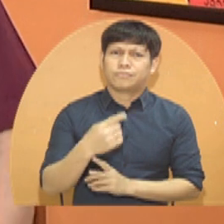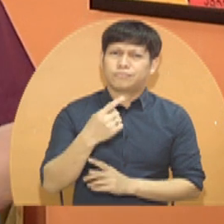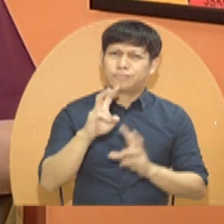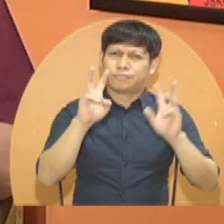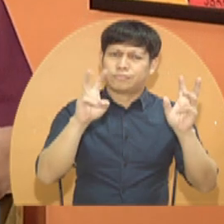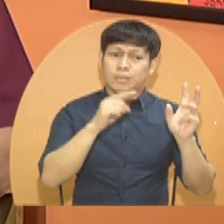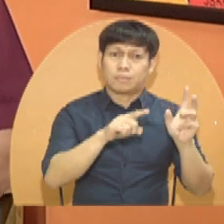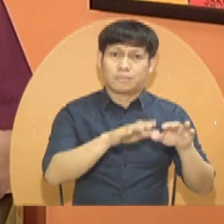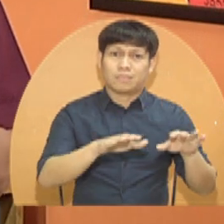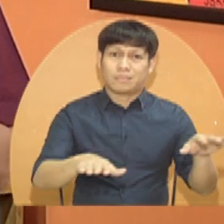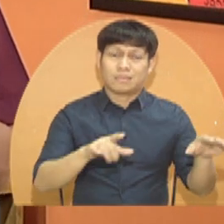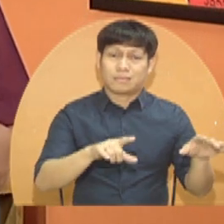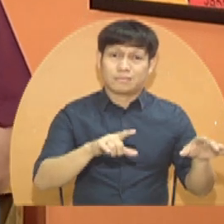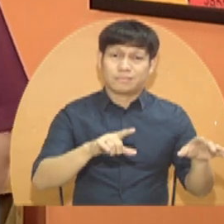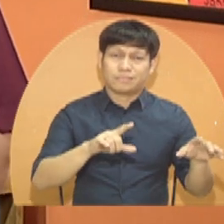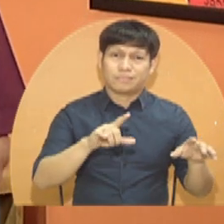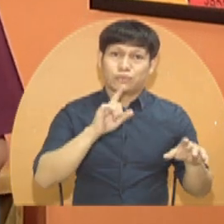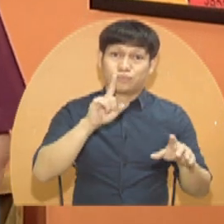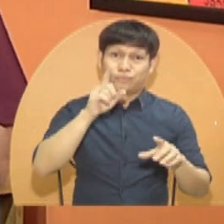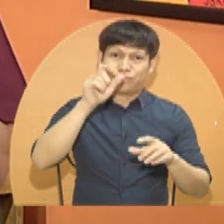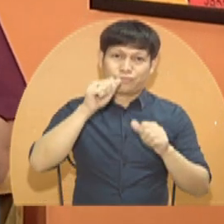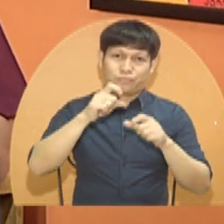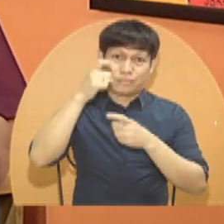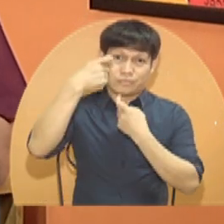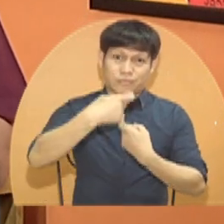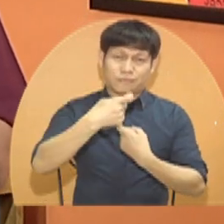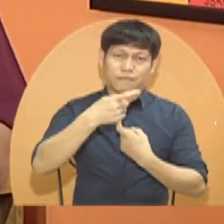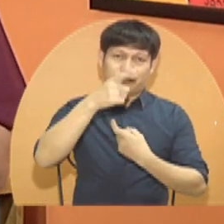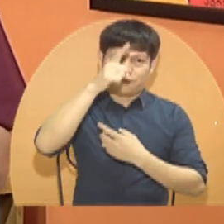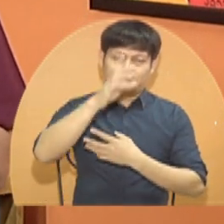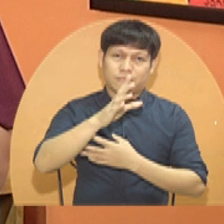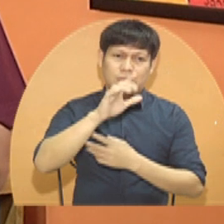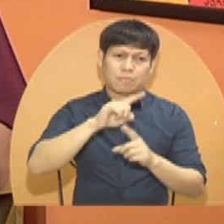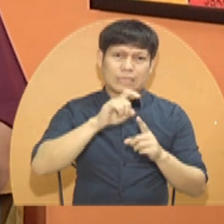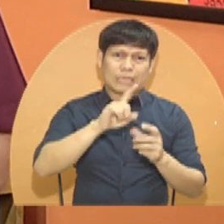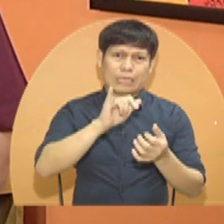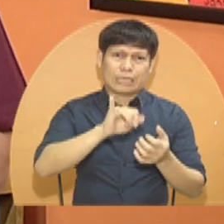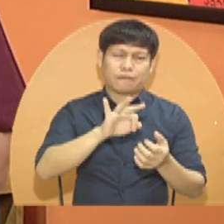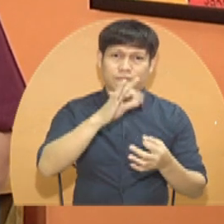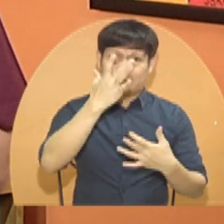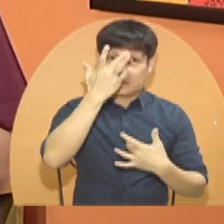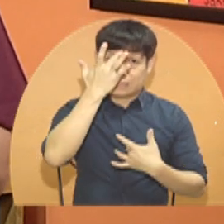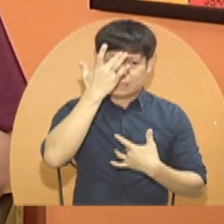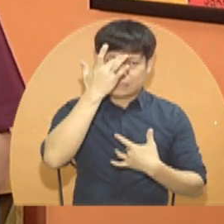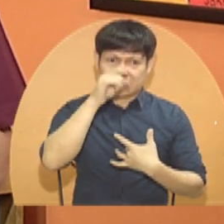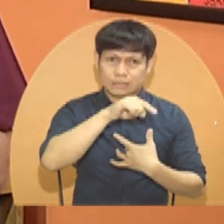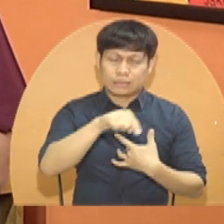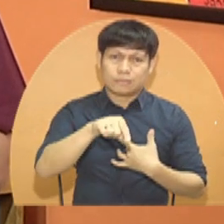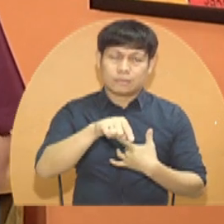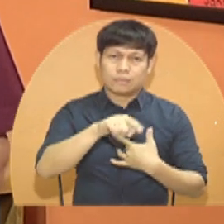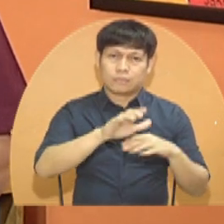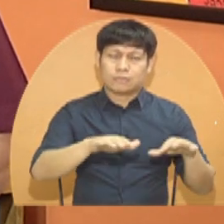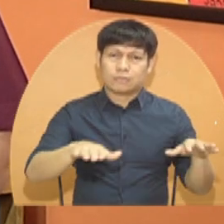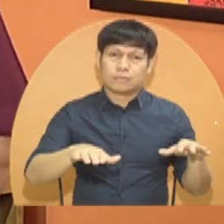Sabi nga nila, mga bata raw ay biyaya ng Panginoon. Ngunit, iyong mga kaakibat na sakit na hindi naasahan sa